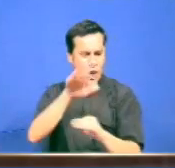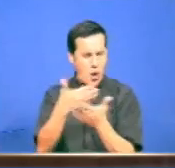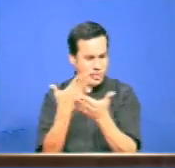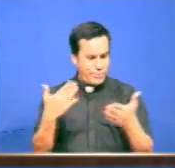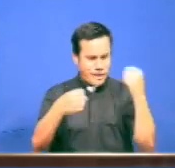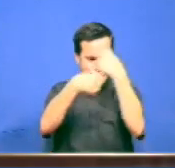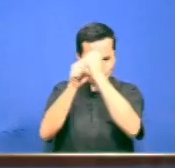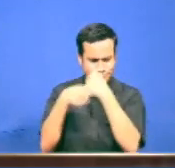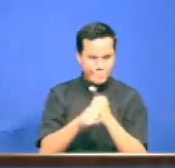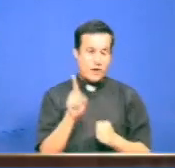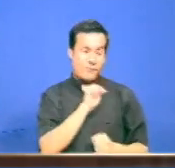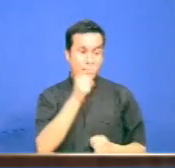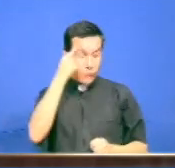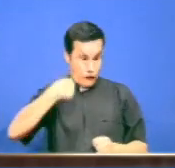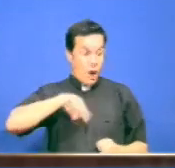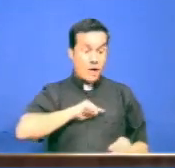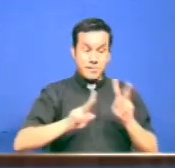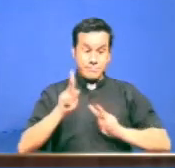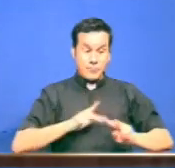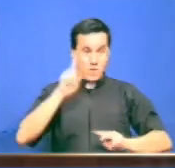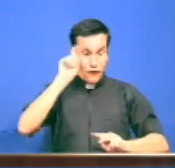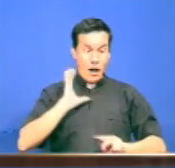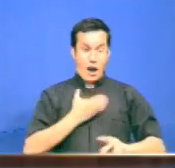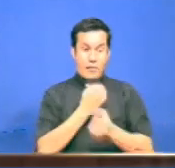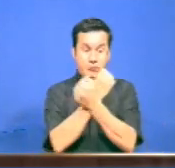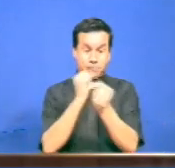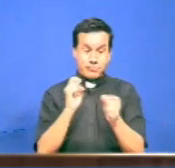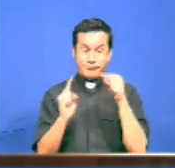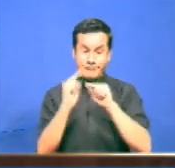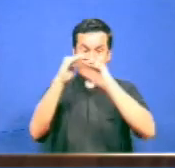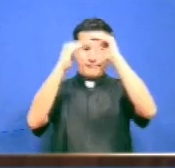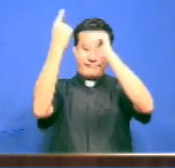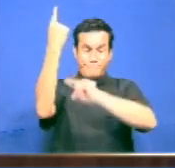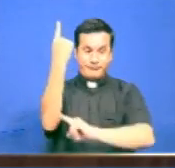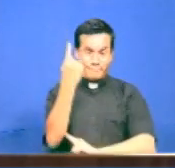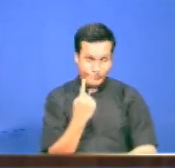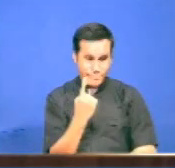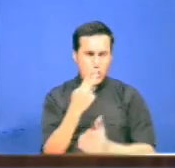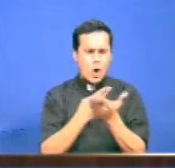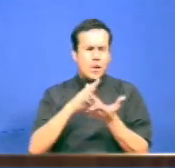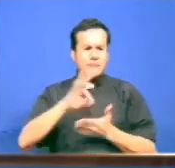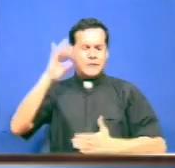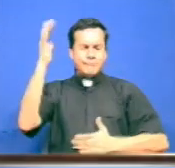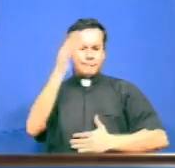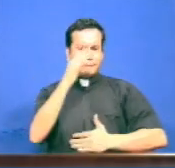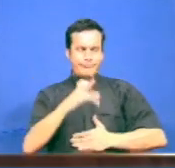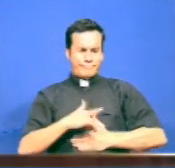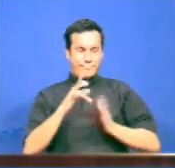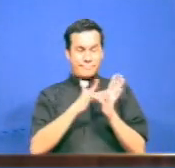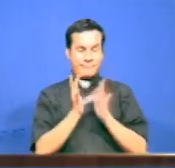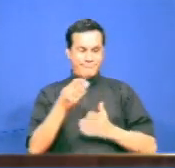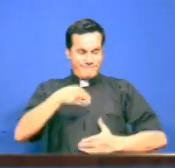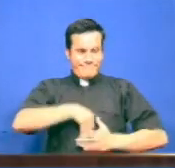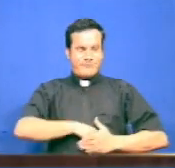vyote vimeumbwa naye, ameshuka toka mbinguni kwa ajili yetu sisi wanadamu na kwa ajili ya wokovu